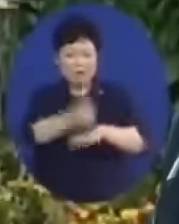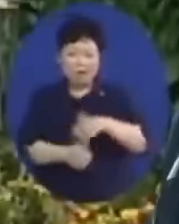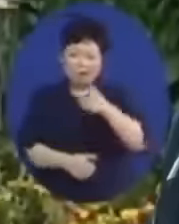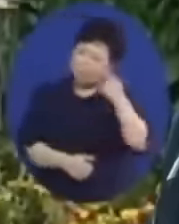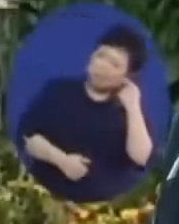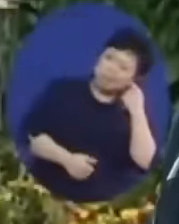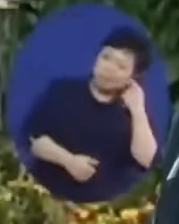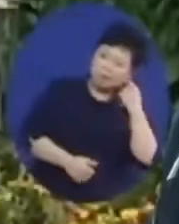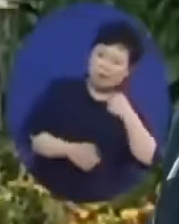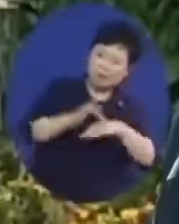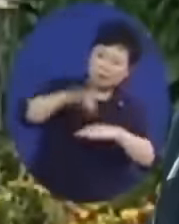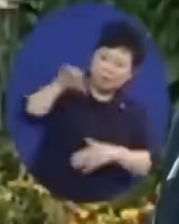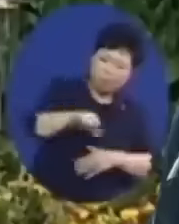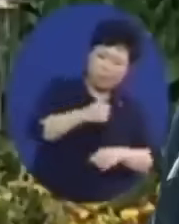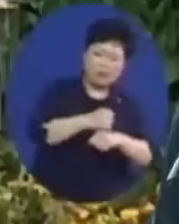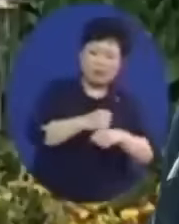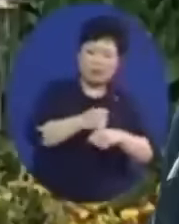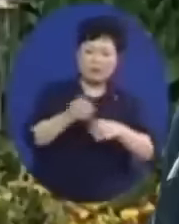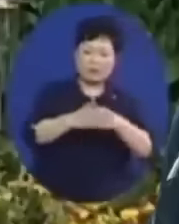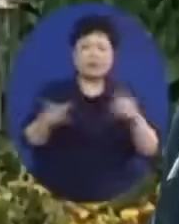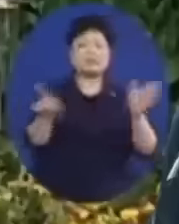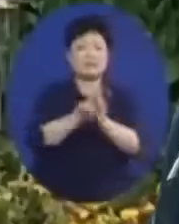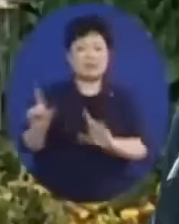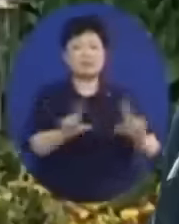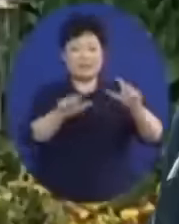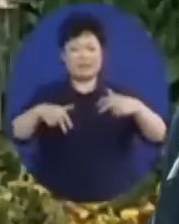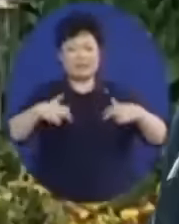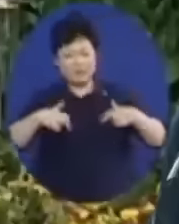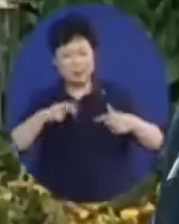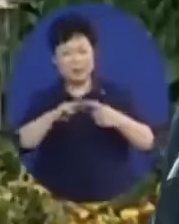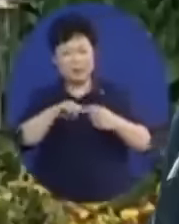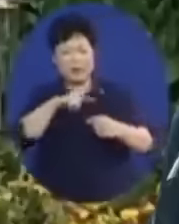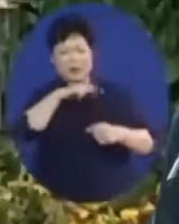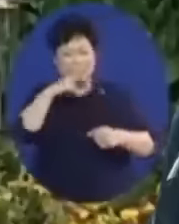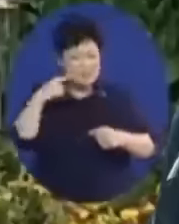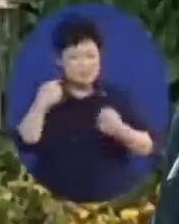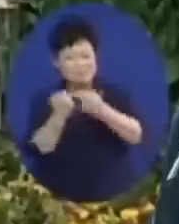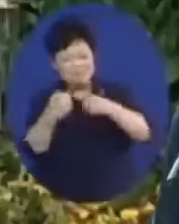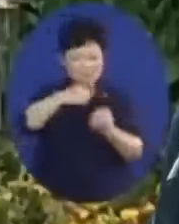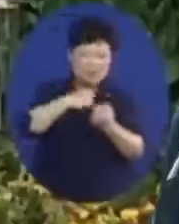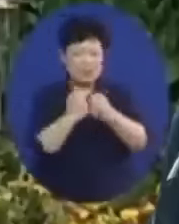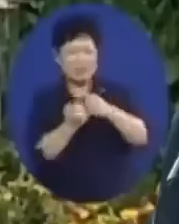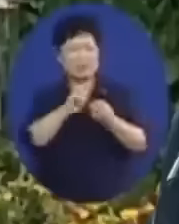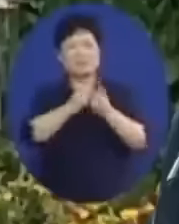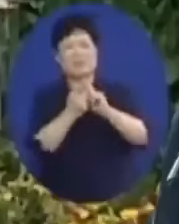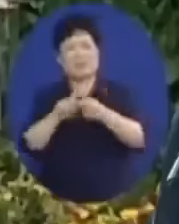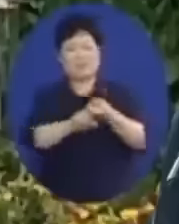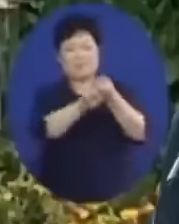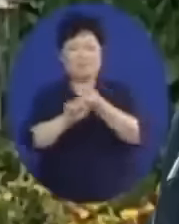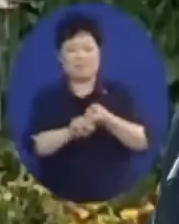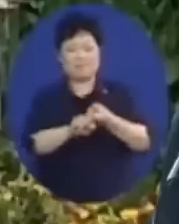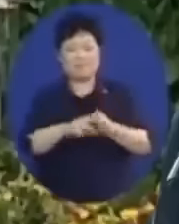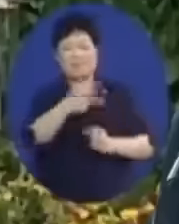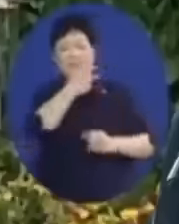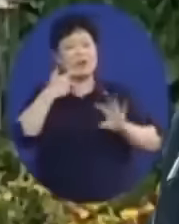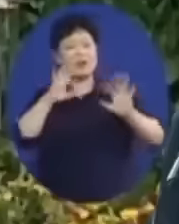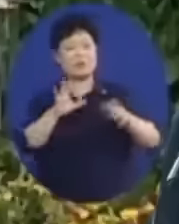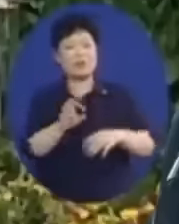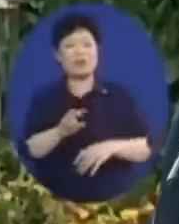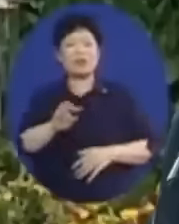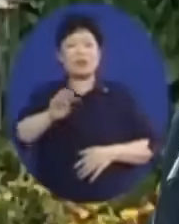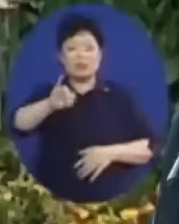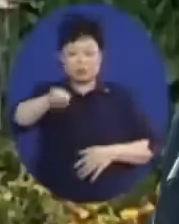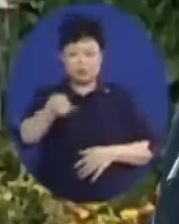있고 그러므로 신앙생활은 즐거움과 피투성의 연합인 것입니다. 영국에 줄리안 모리스라는